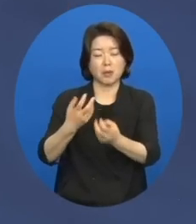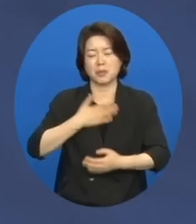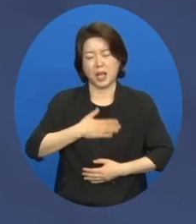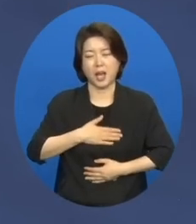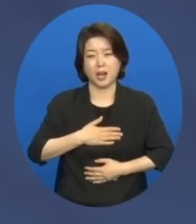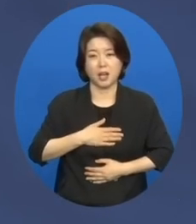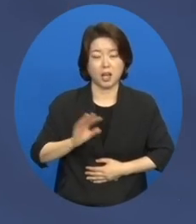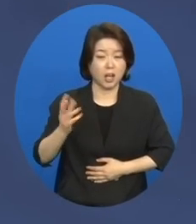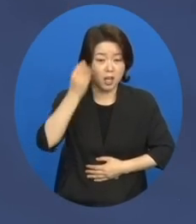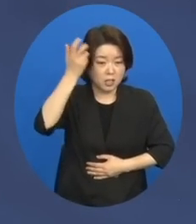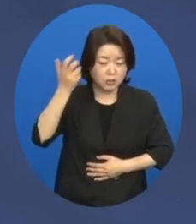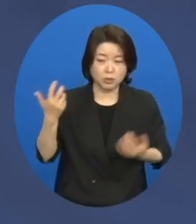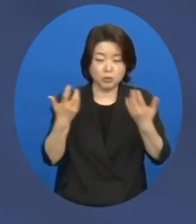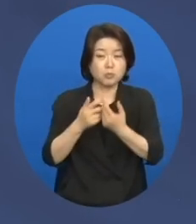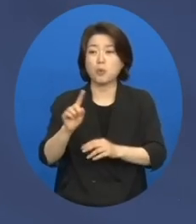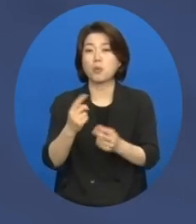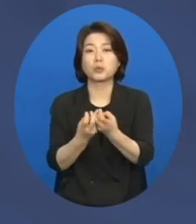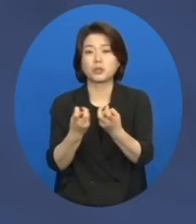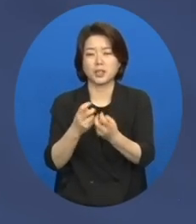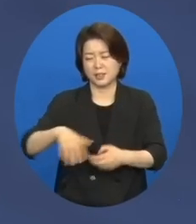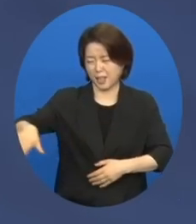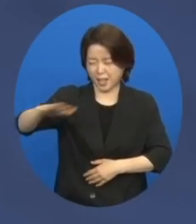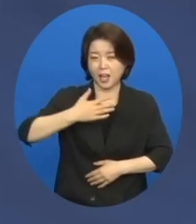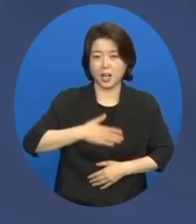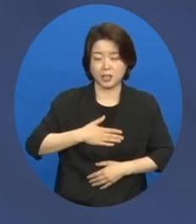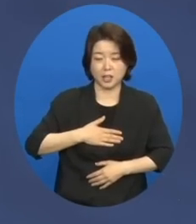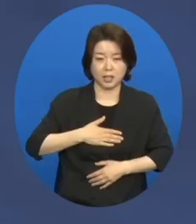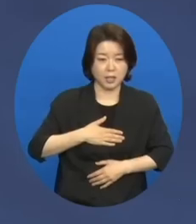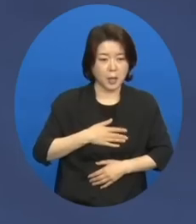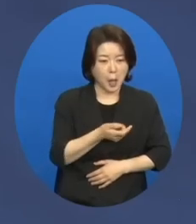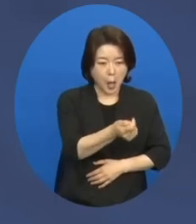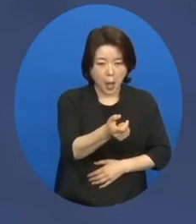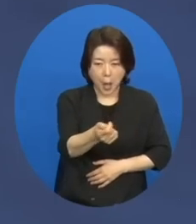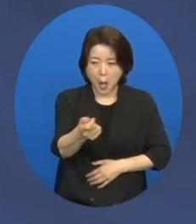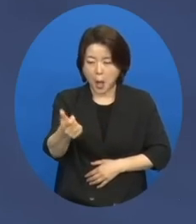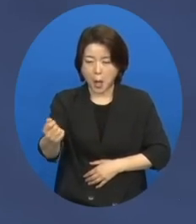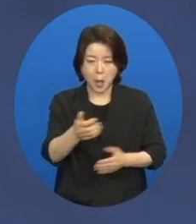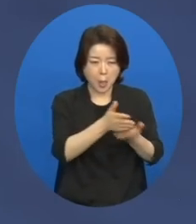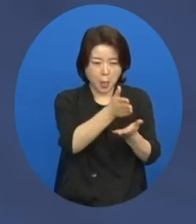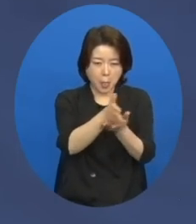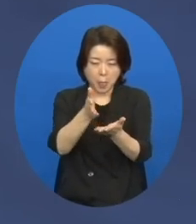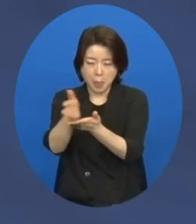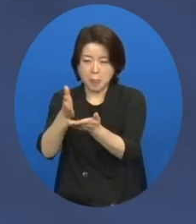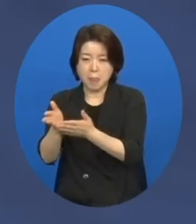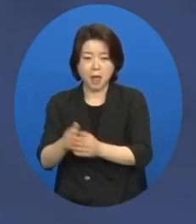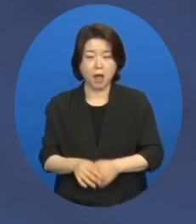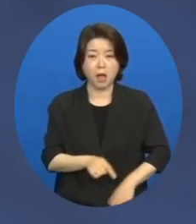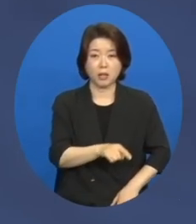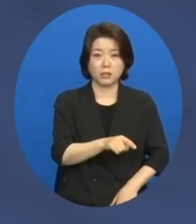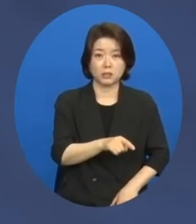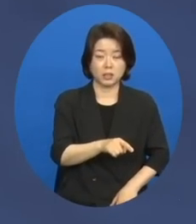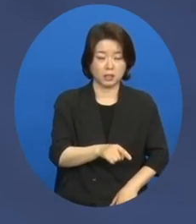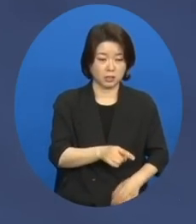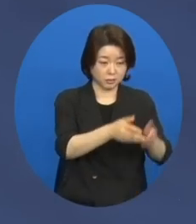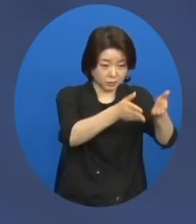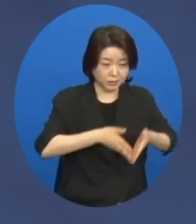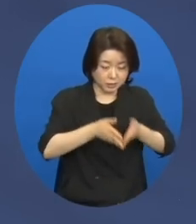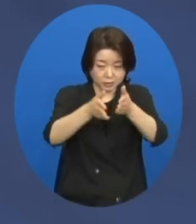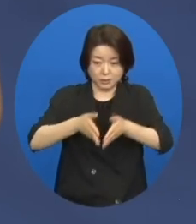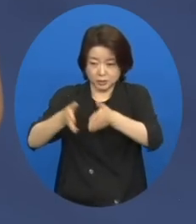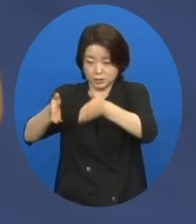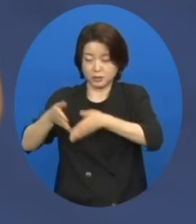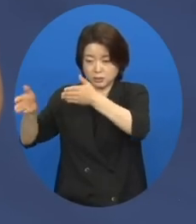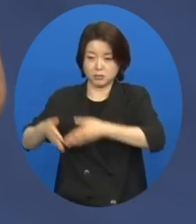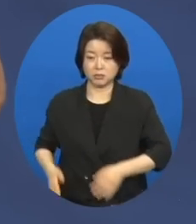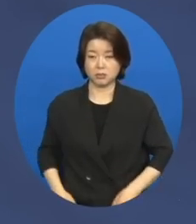성령 충만한지도 알고요. 근데 이걸 전부 조각조각 주제별로 대하고 나니까 분명히 사역은